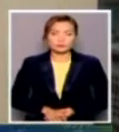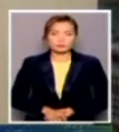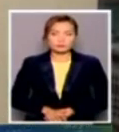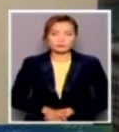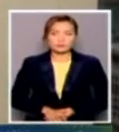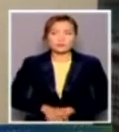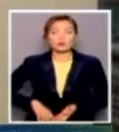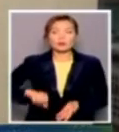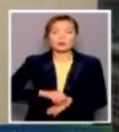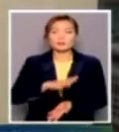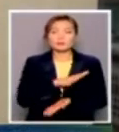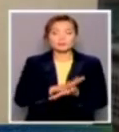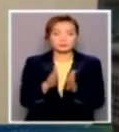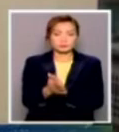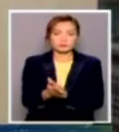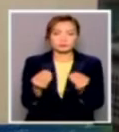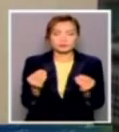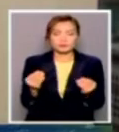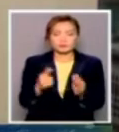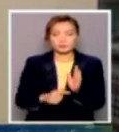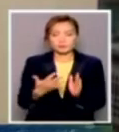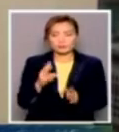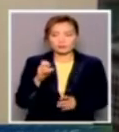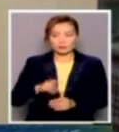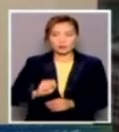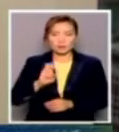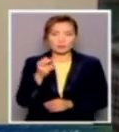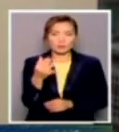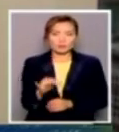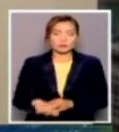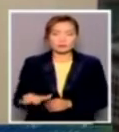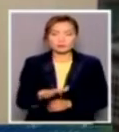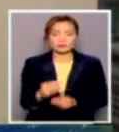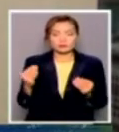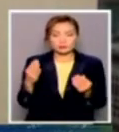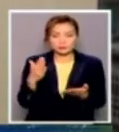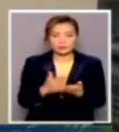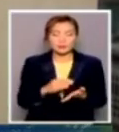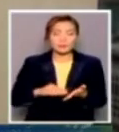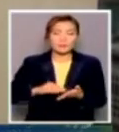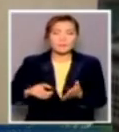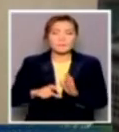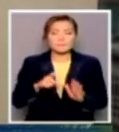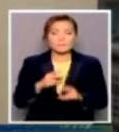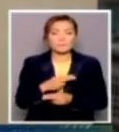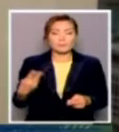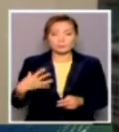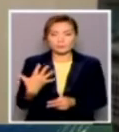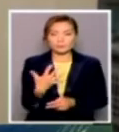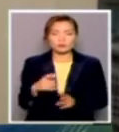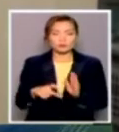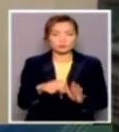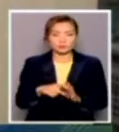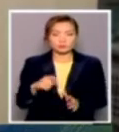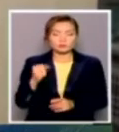Я приняла участие в мероприятии в честь 175-летия со дня рождения великого Абая. Писали диктант на тему «35-е